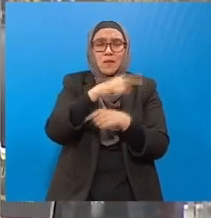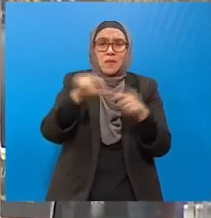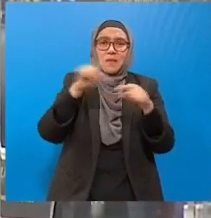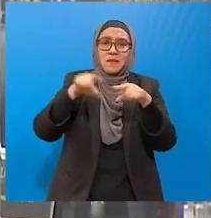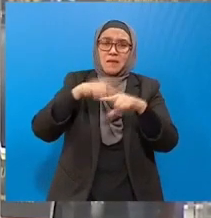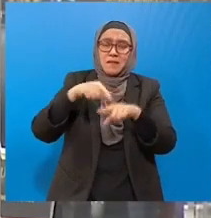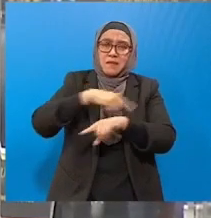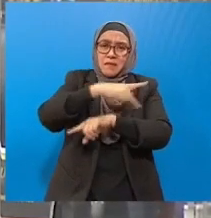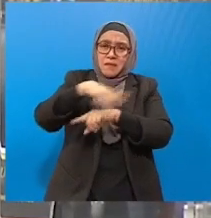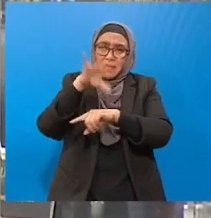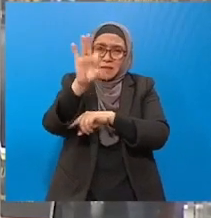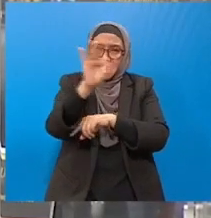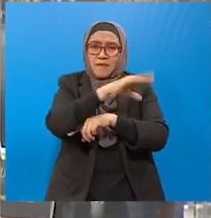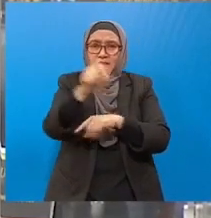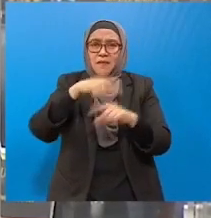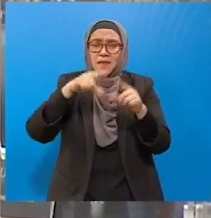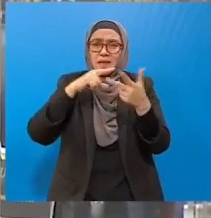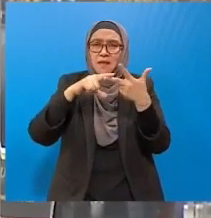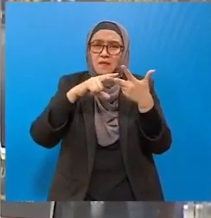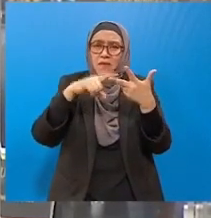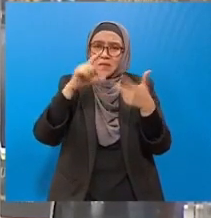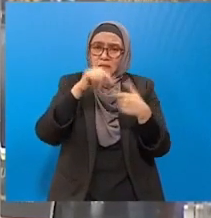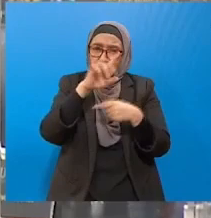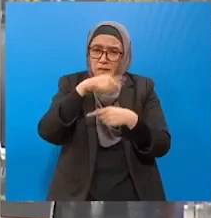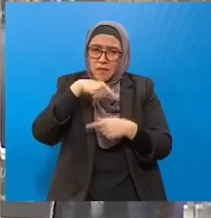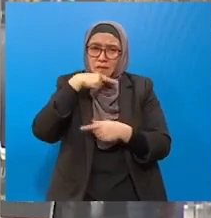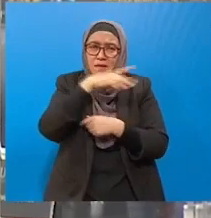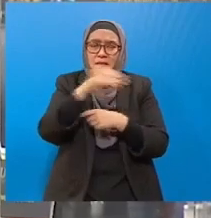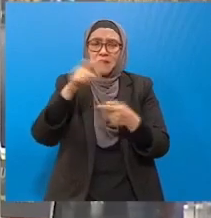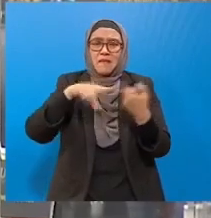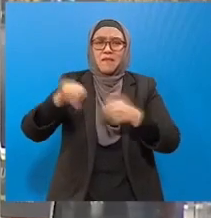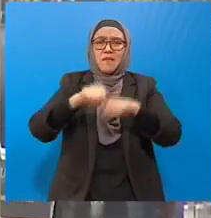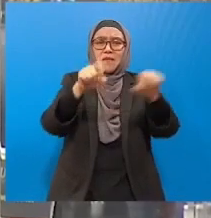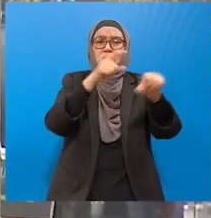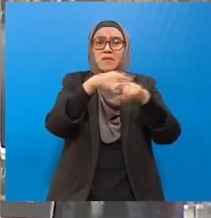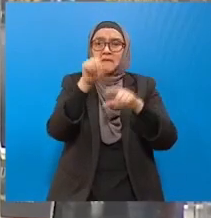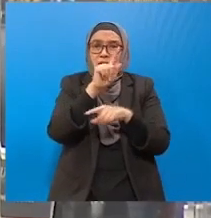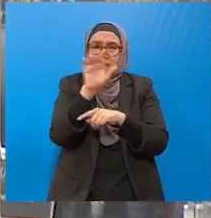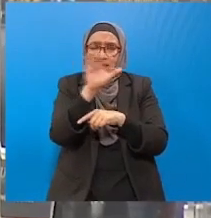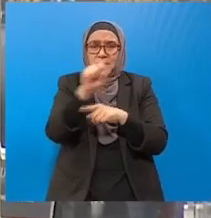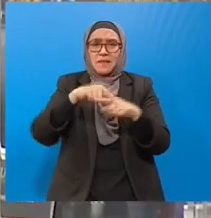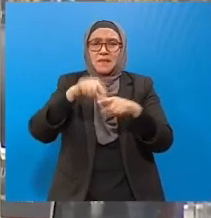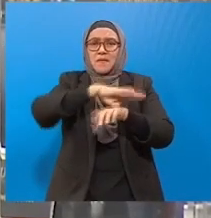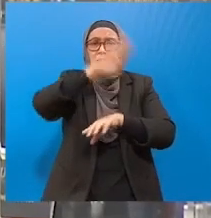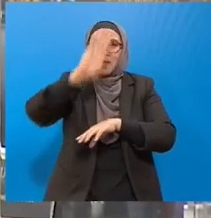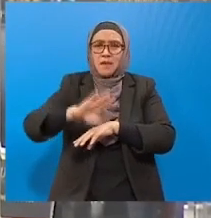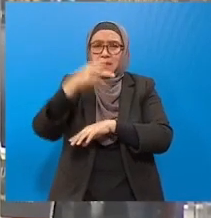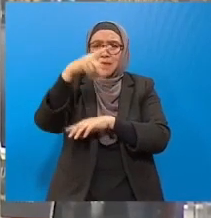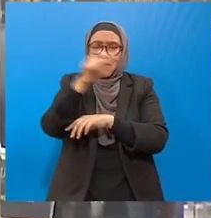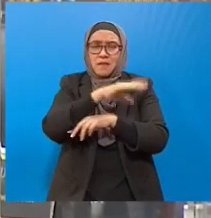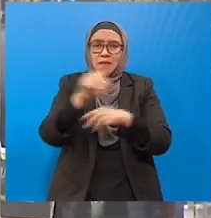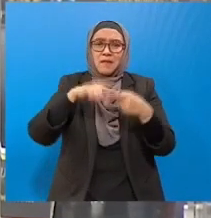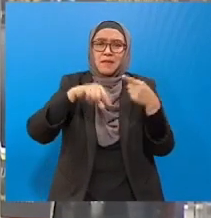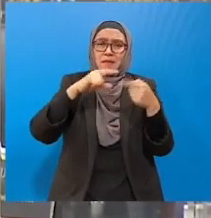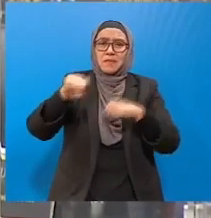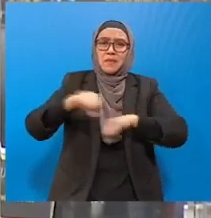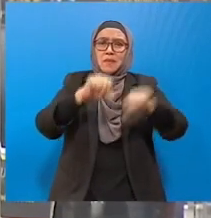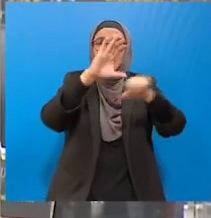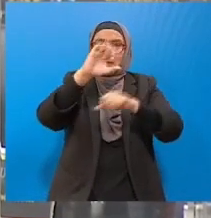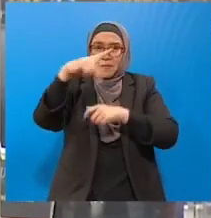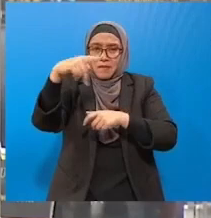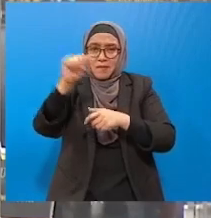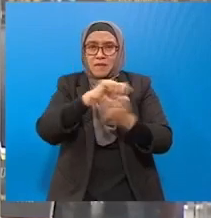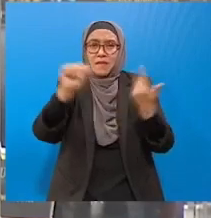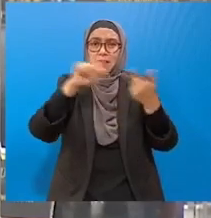sembilan Lubuk simpul bunuh size cucu Putri lah TP masih pria Sungai Tyas Bukit pacak cabang gemas Sungai Jepang karena